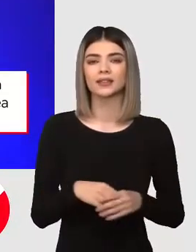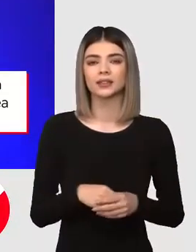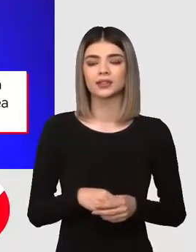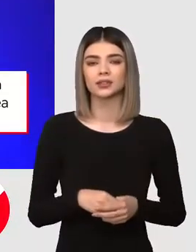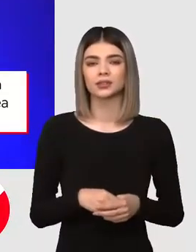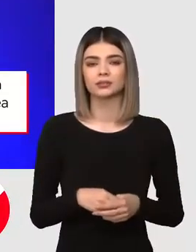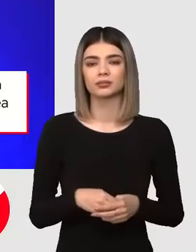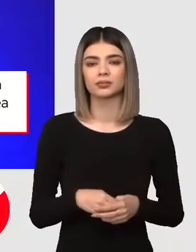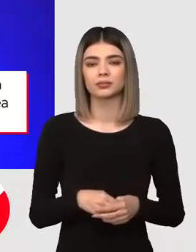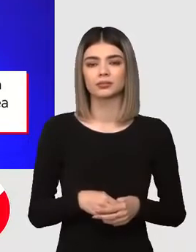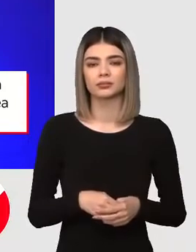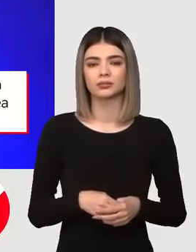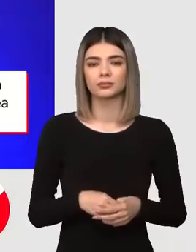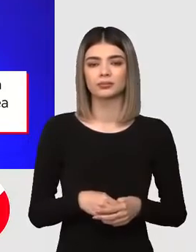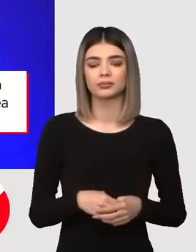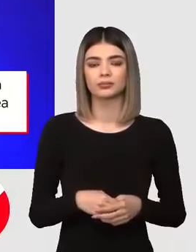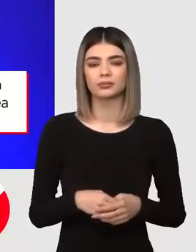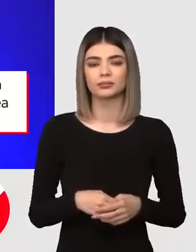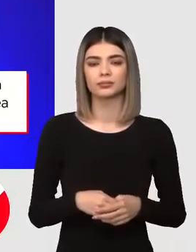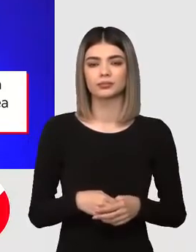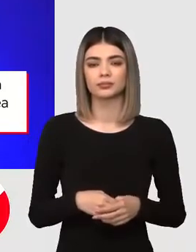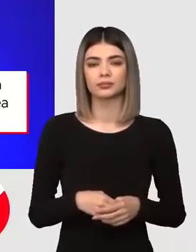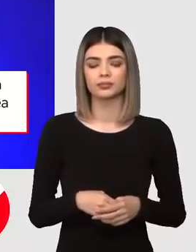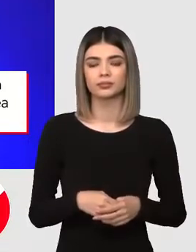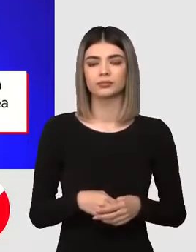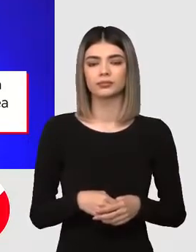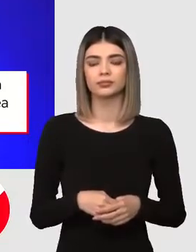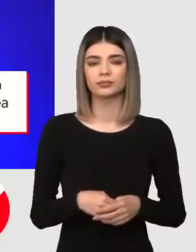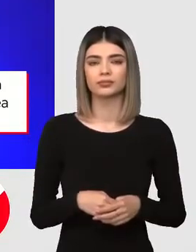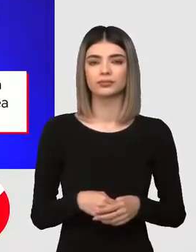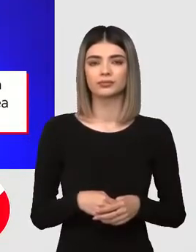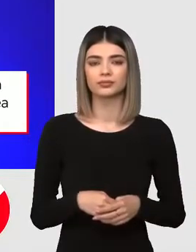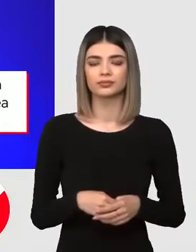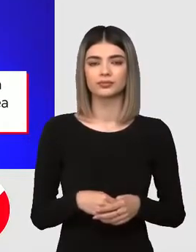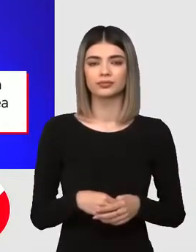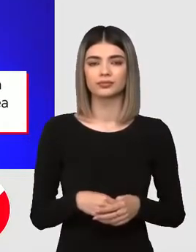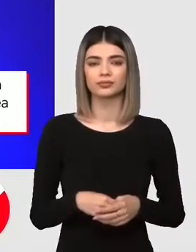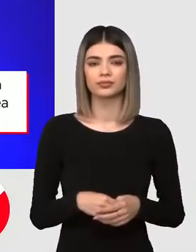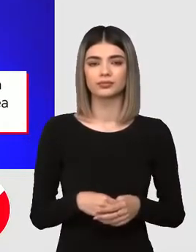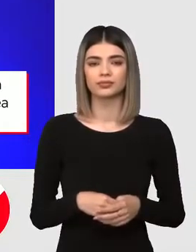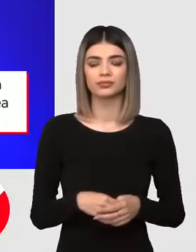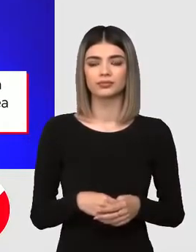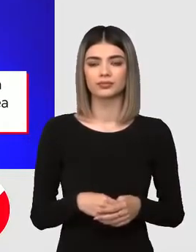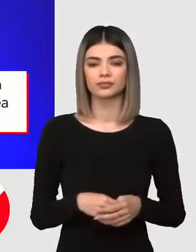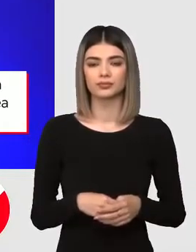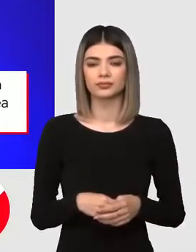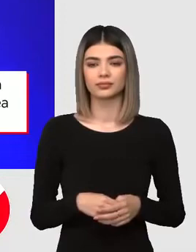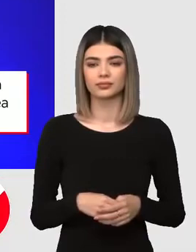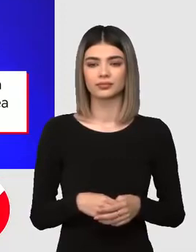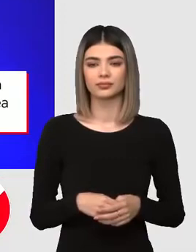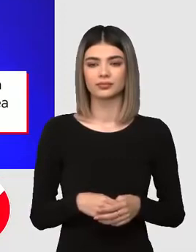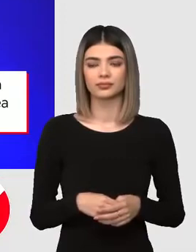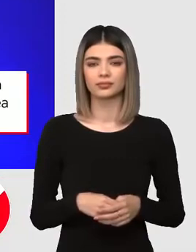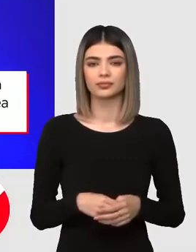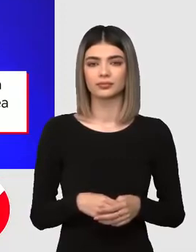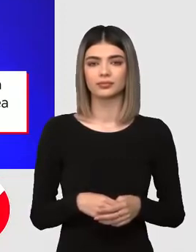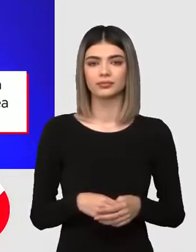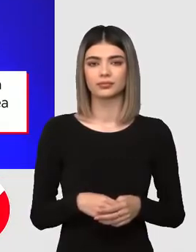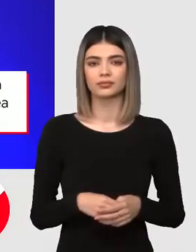că e puțin probabil ca Macron să obțină această majoritate absolută. El va avea totuși o majoritate,